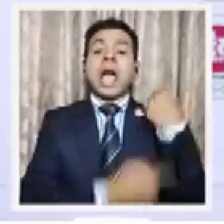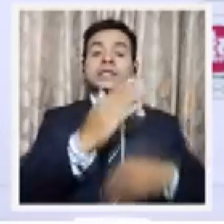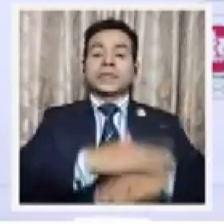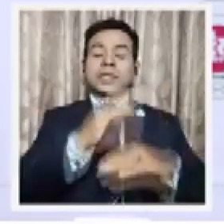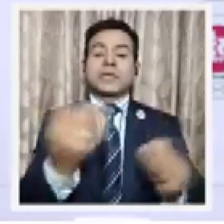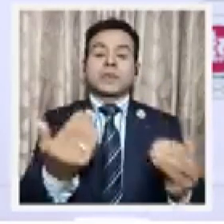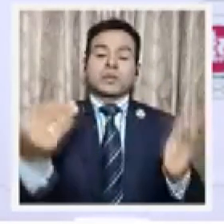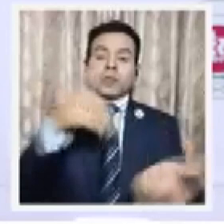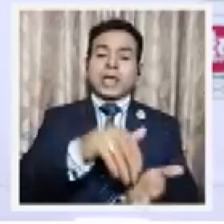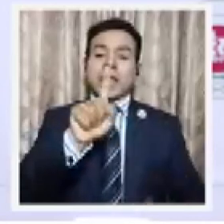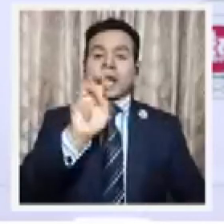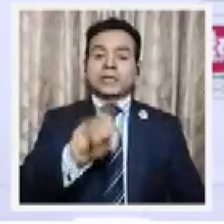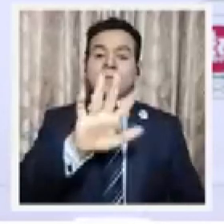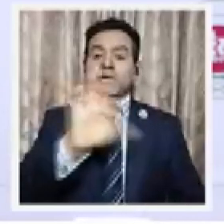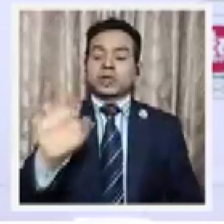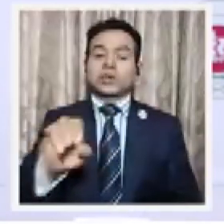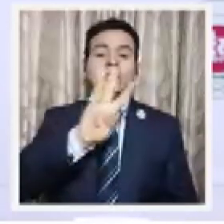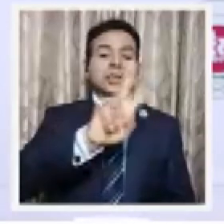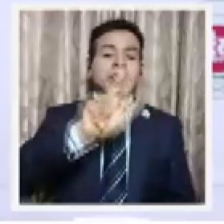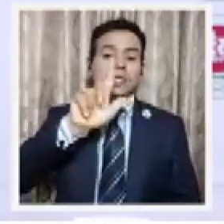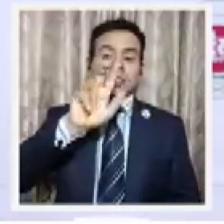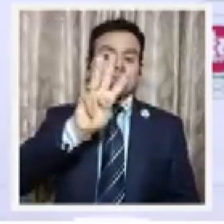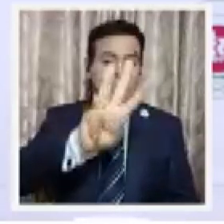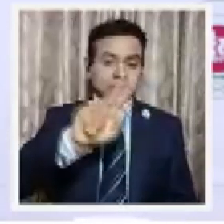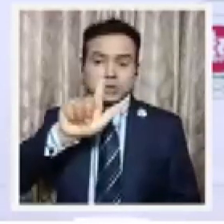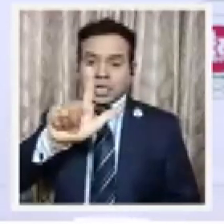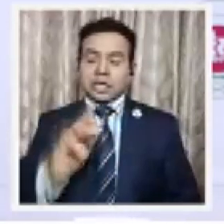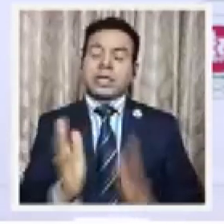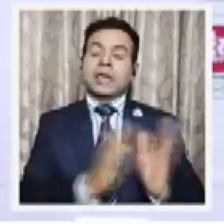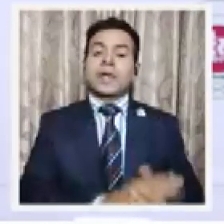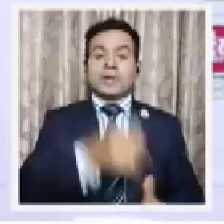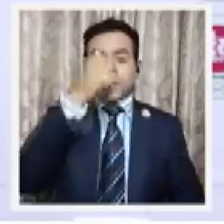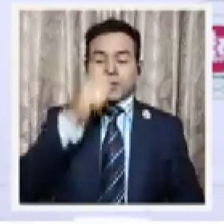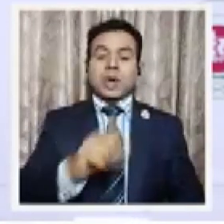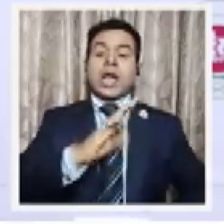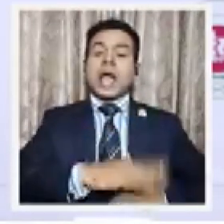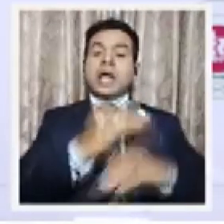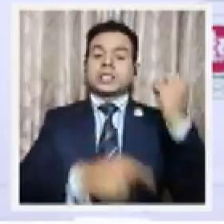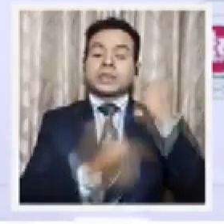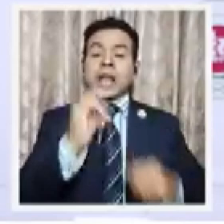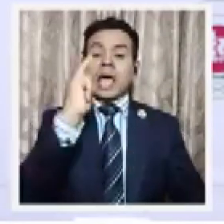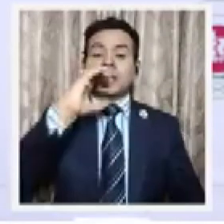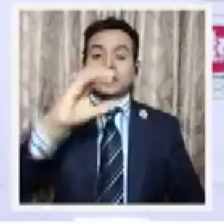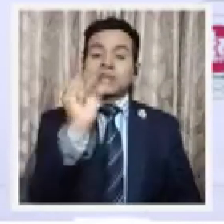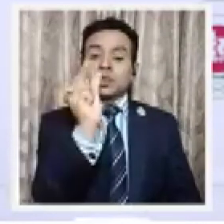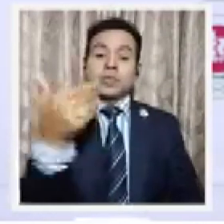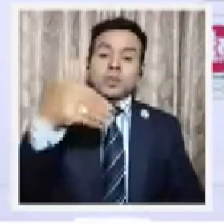আছেন 24 জন। সারা দেশের অন্যান্য হাসপাতালে সাধারণ শয্যায় রোগী ভর্তি আছেন